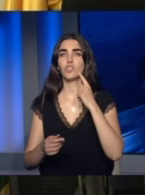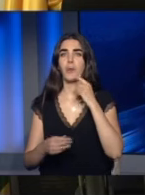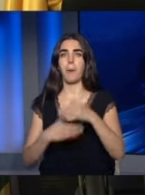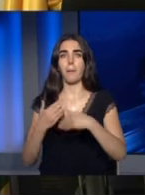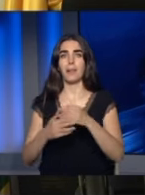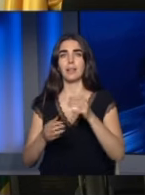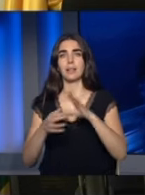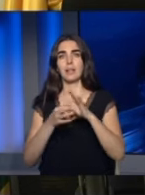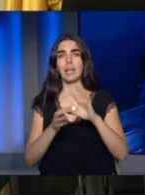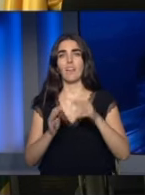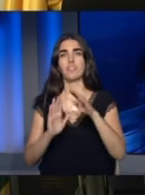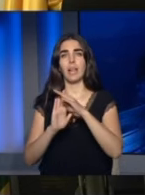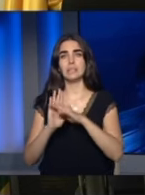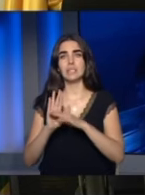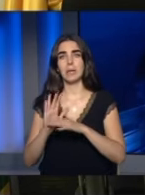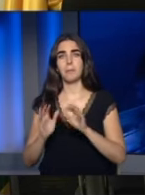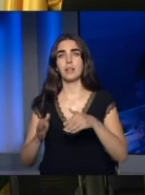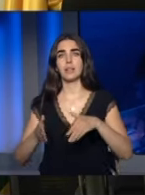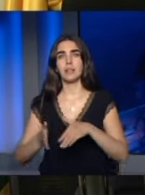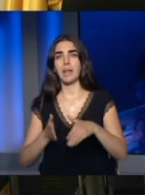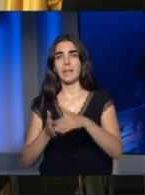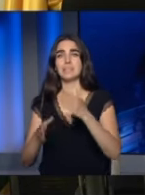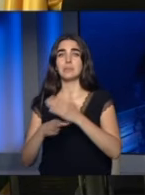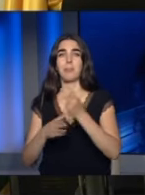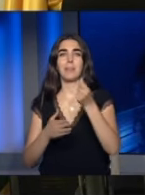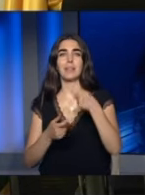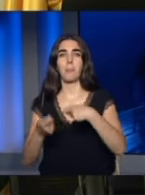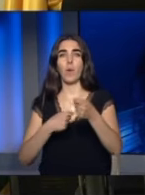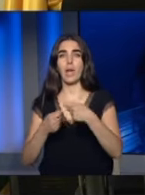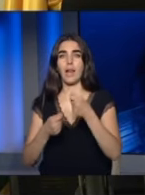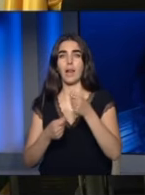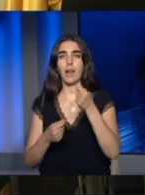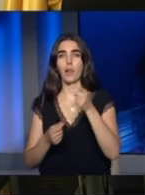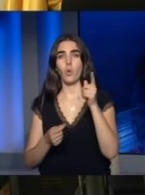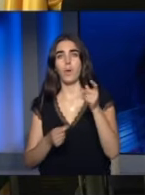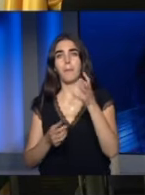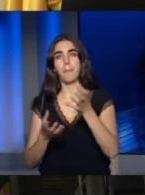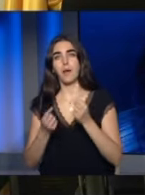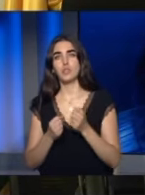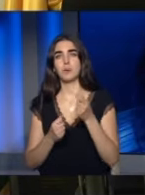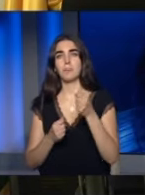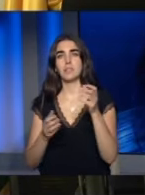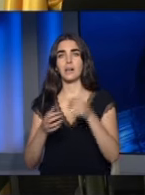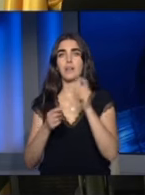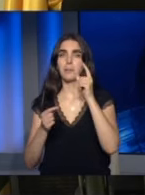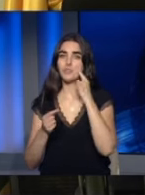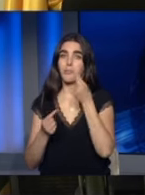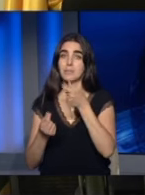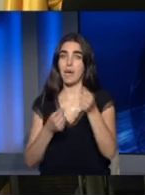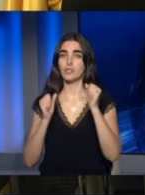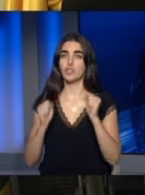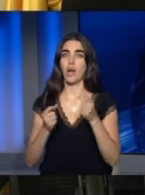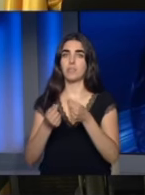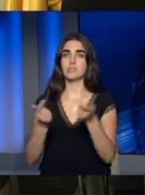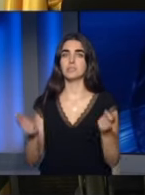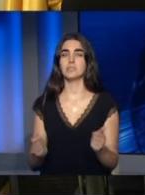اللي بتقدر توصل كل المحافظات بعضها ببعض فض العروض على ما اظن بنص شهر حزيران وان شاء الله